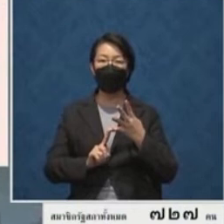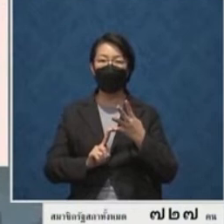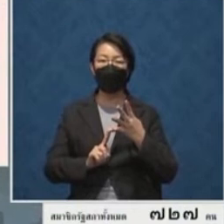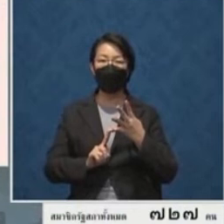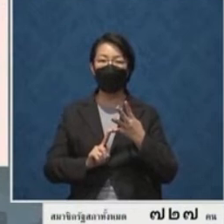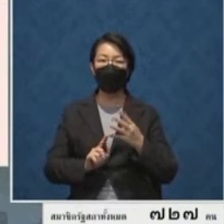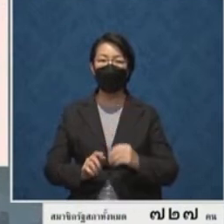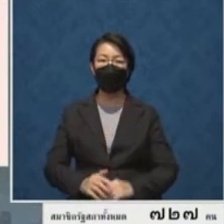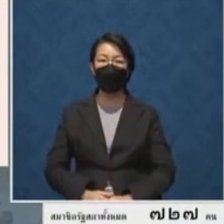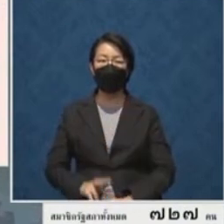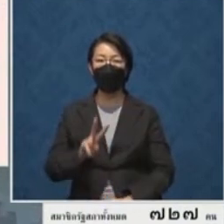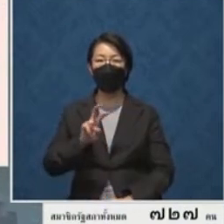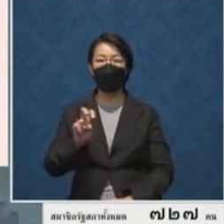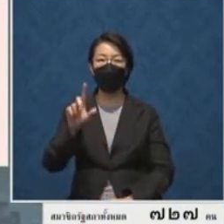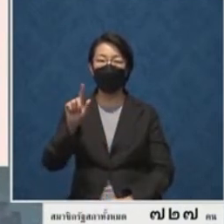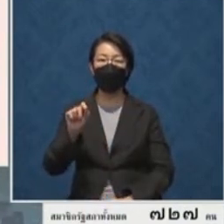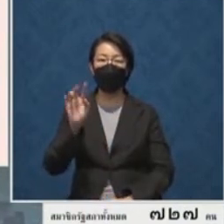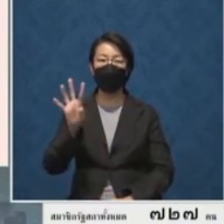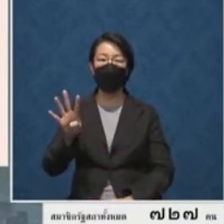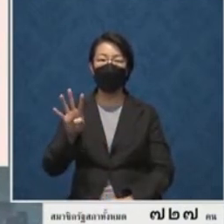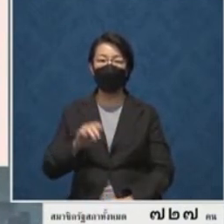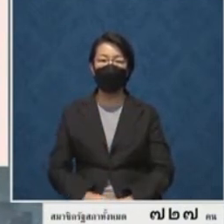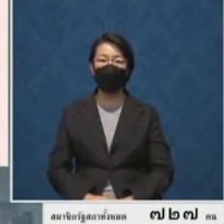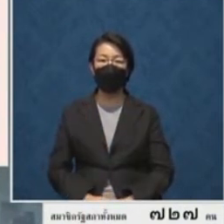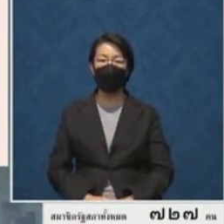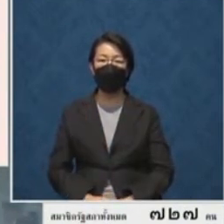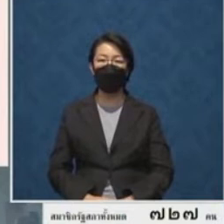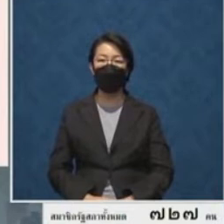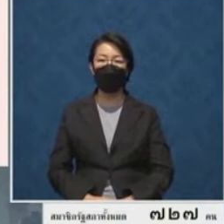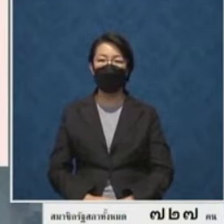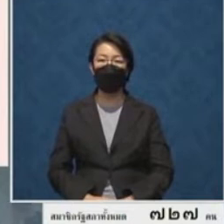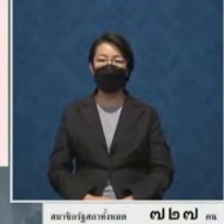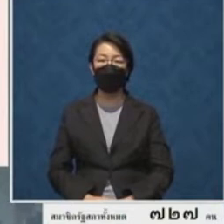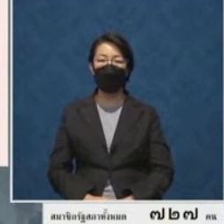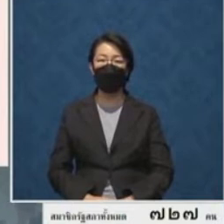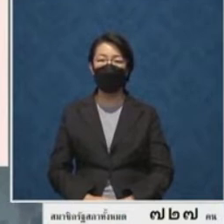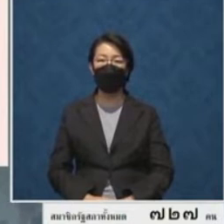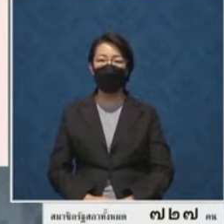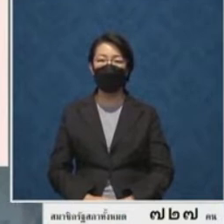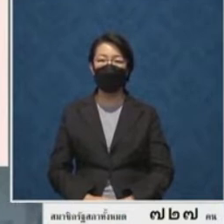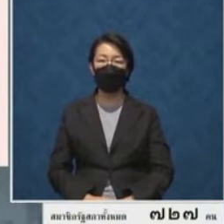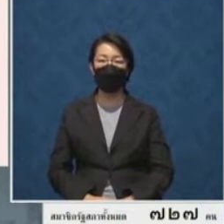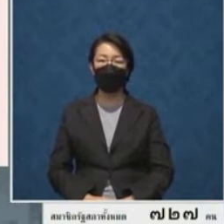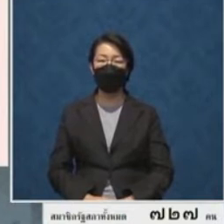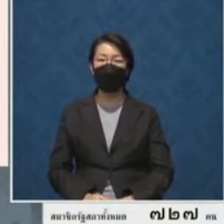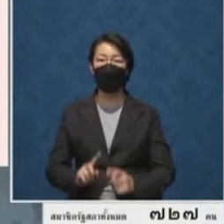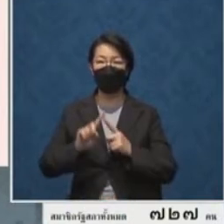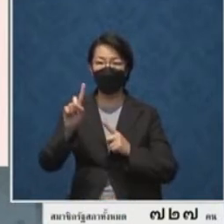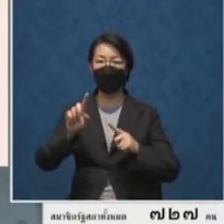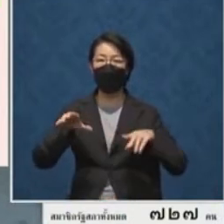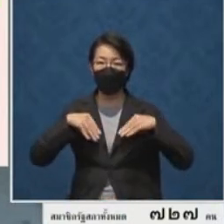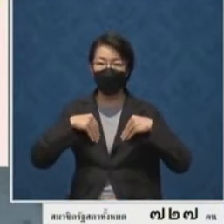224นายธัญวัฒน์กมลวงศ์วัฒน์ 1รับหลักการ2